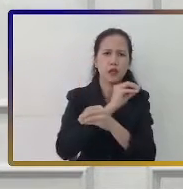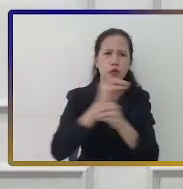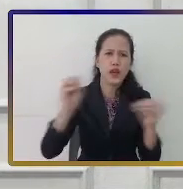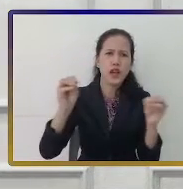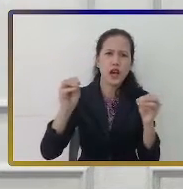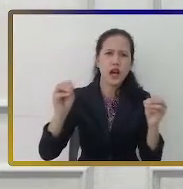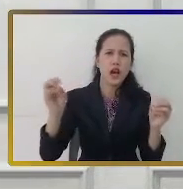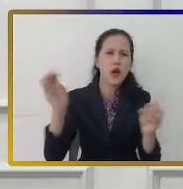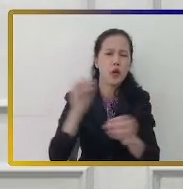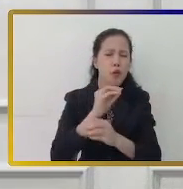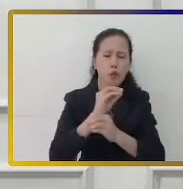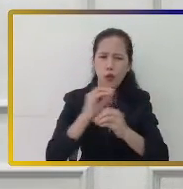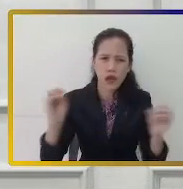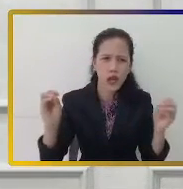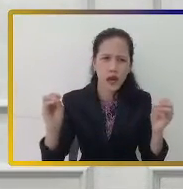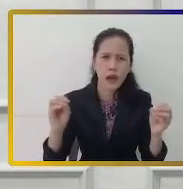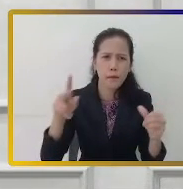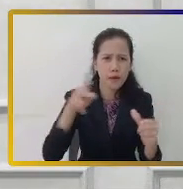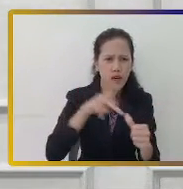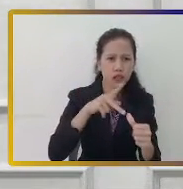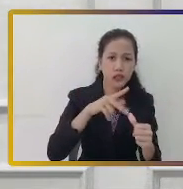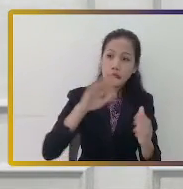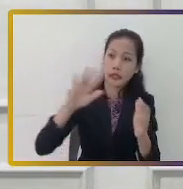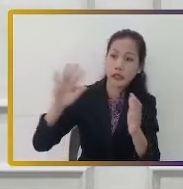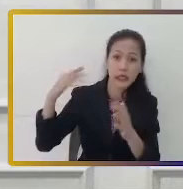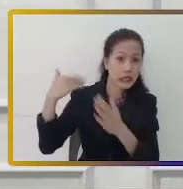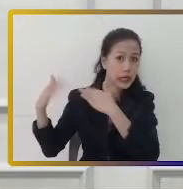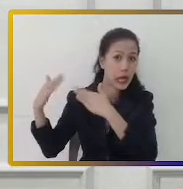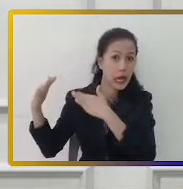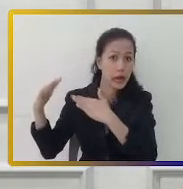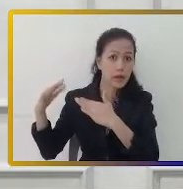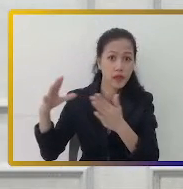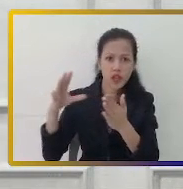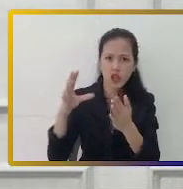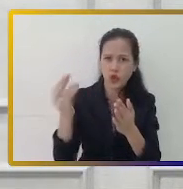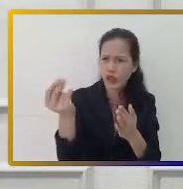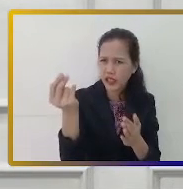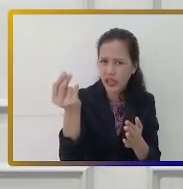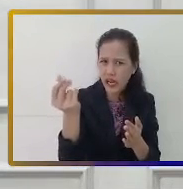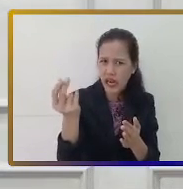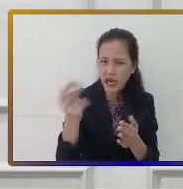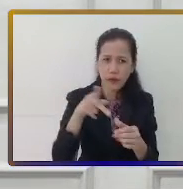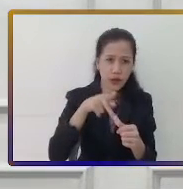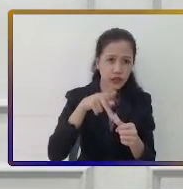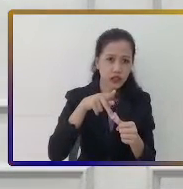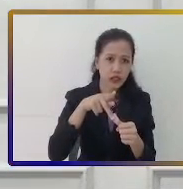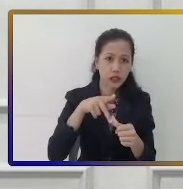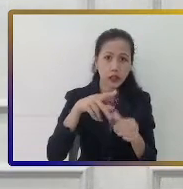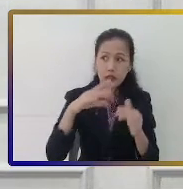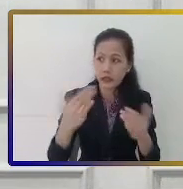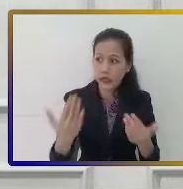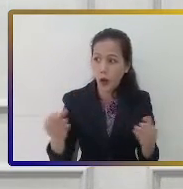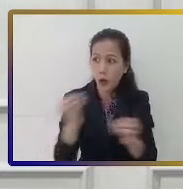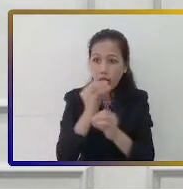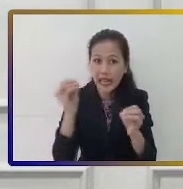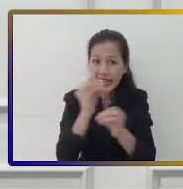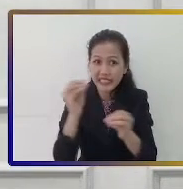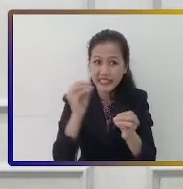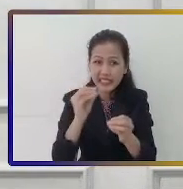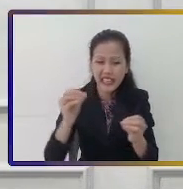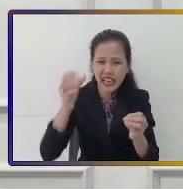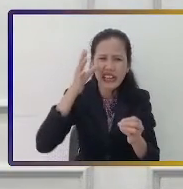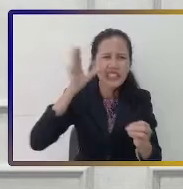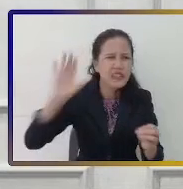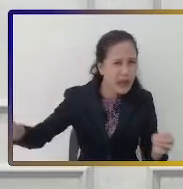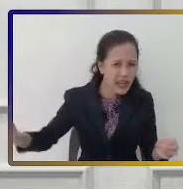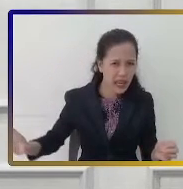kids. Kanina, less priority. Ngayon, wala na po silang pakialam sa mga bagay-bagay patungkol sa Diyos. That